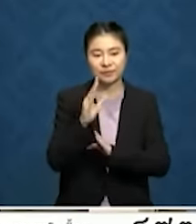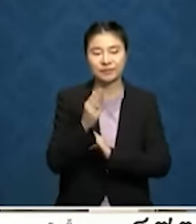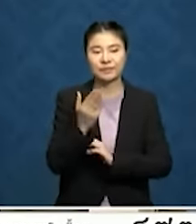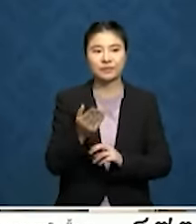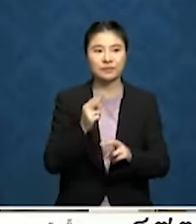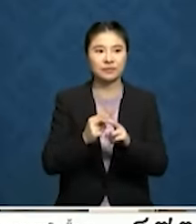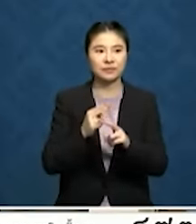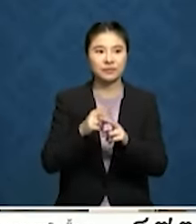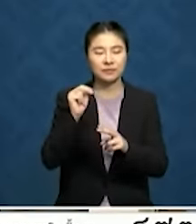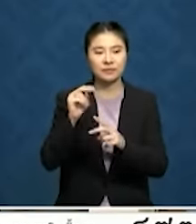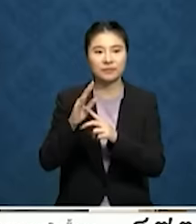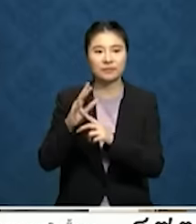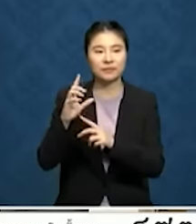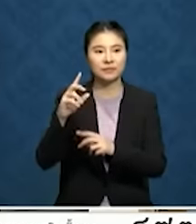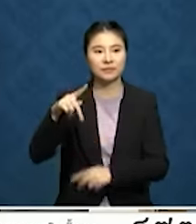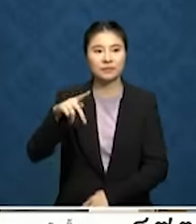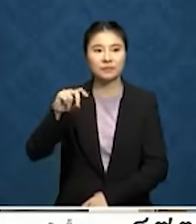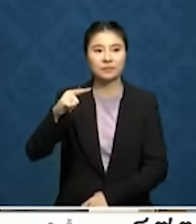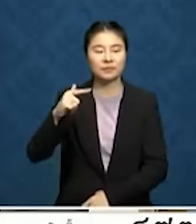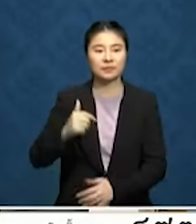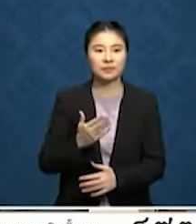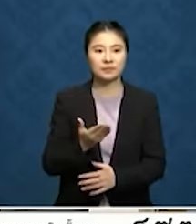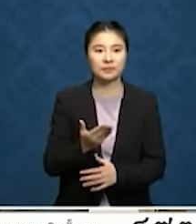งษ์เรืองปัญญาวุฒิครับ